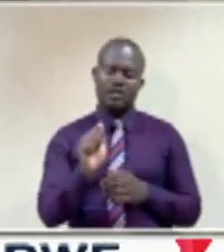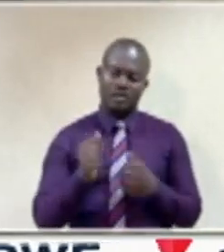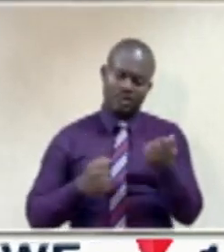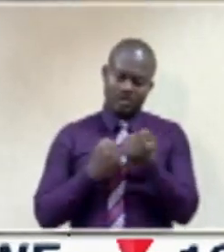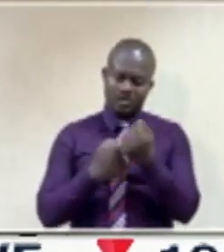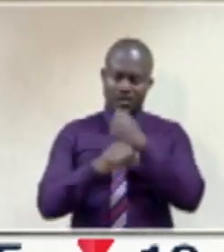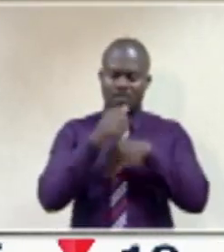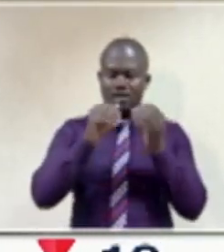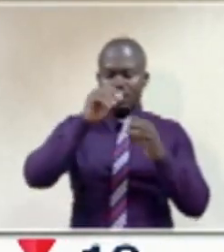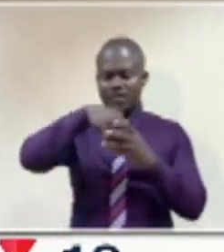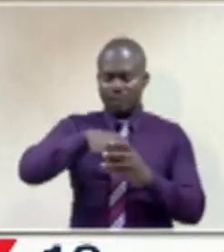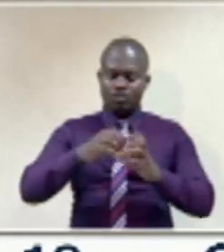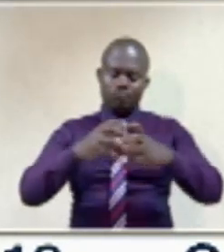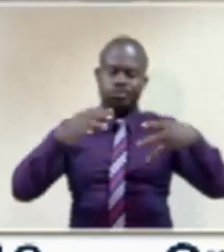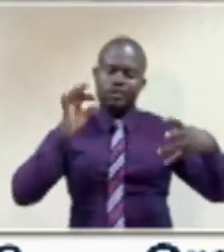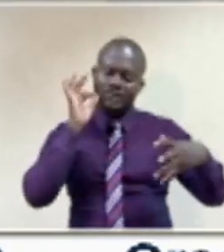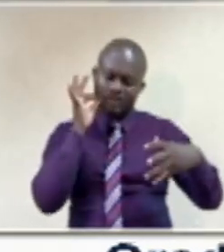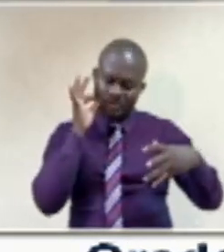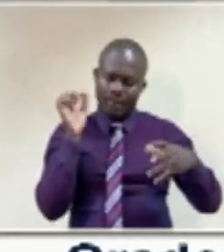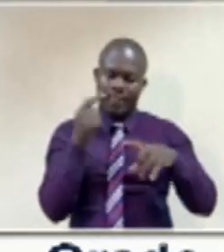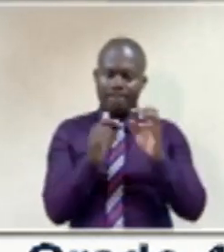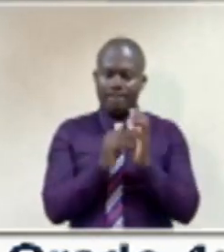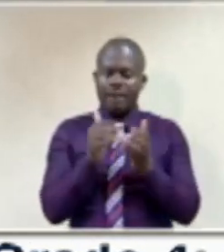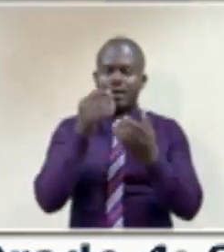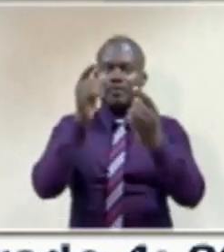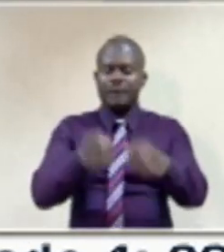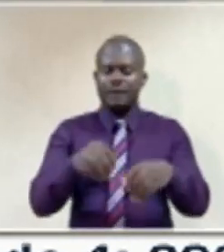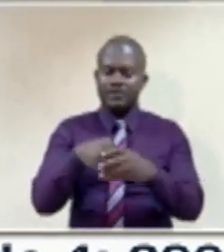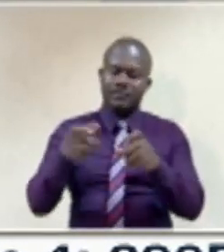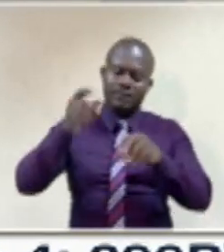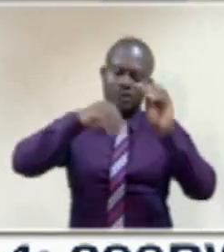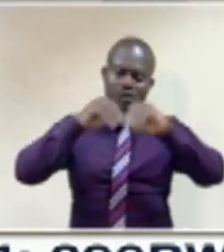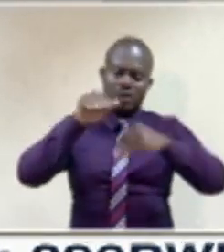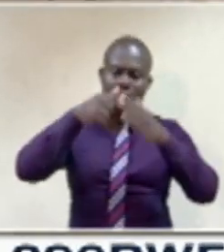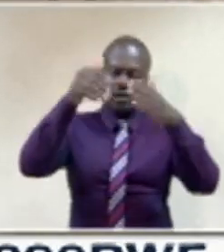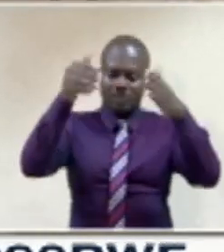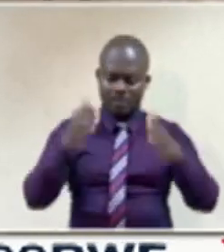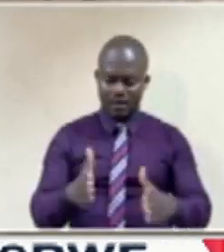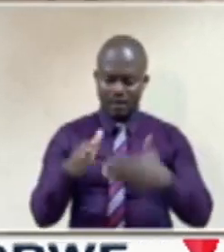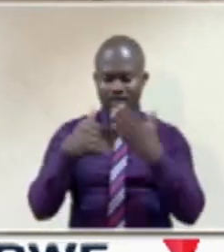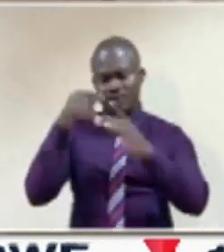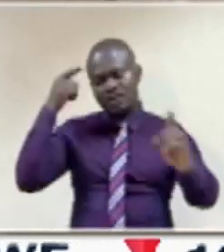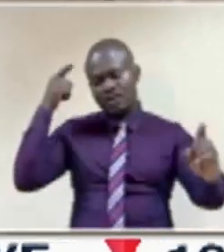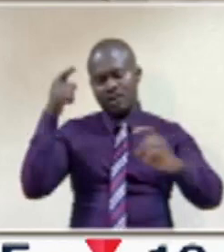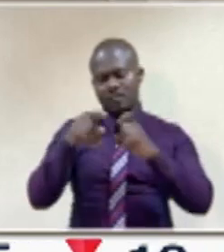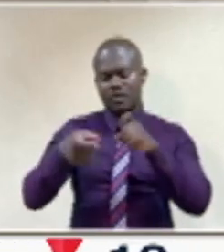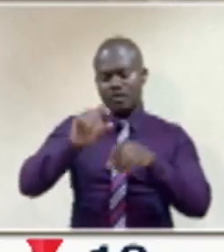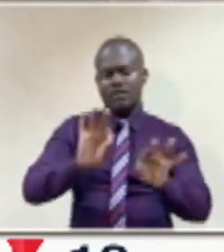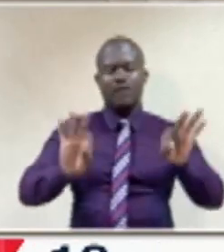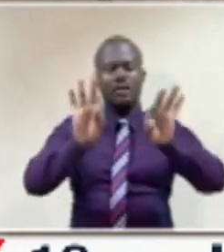ibikorwa birimo ibyo gutubura imbuto ndetse no kugeza inyongeramusaruro ku bahinzi, hagamijwe kongera